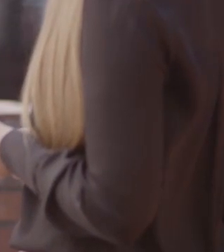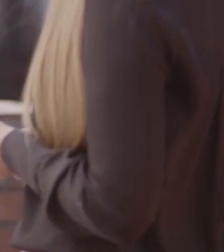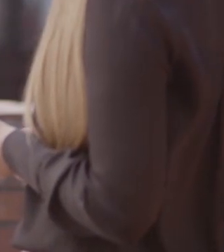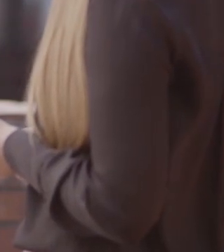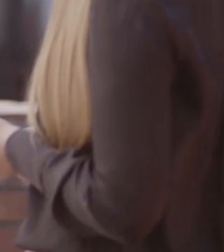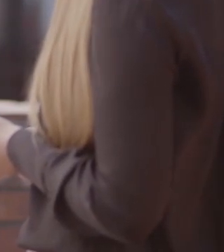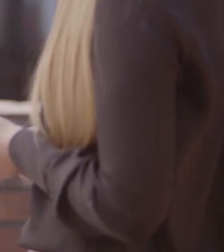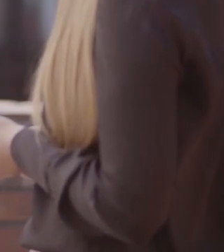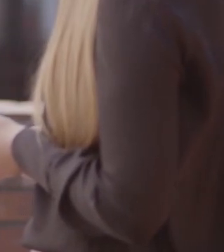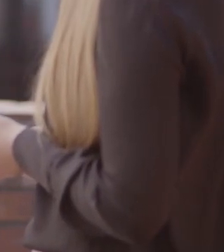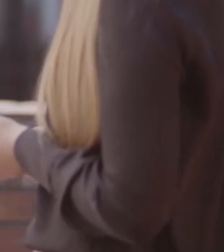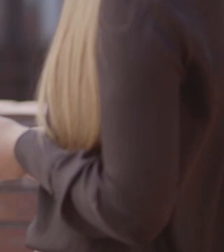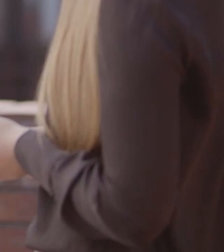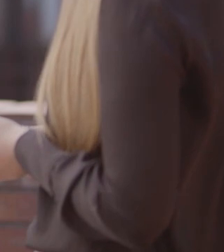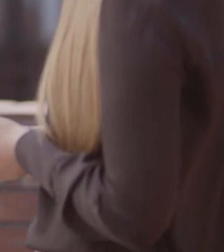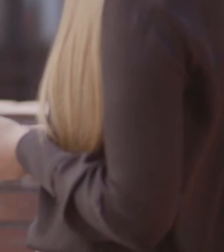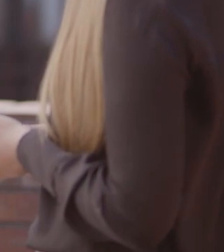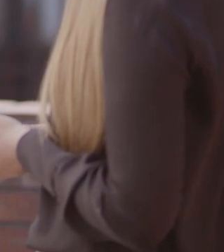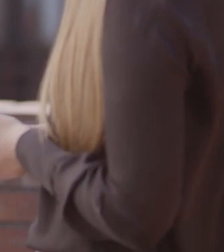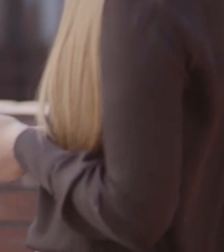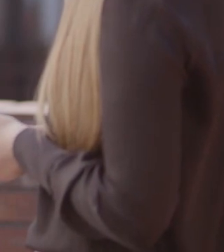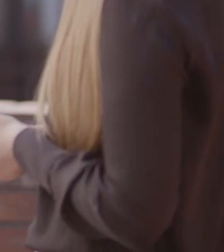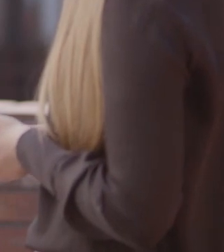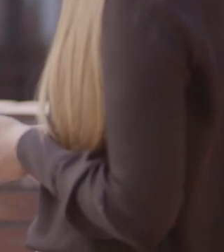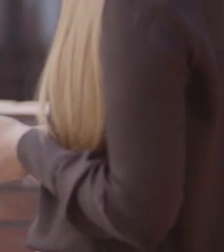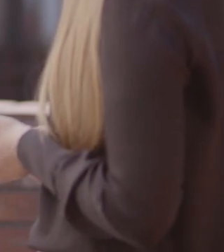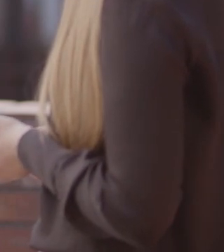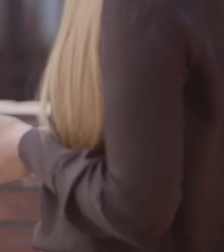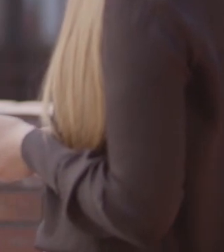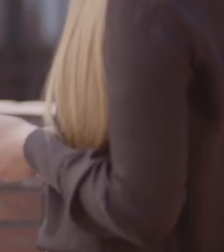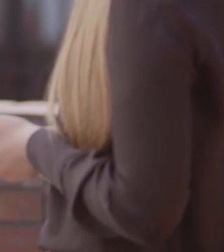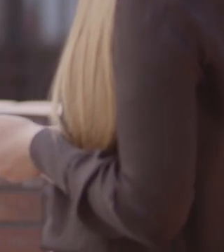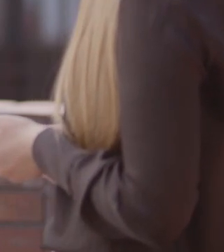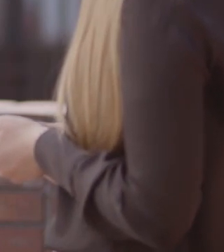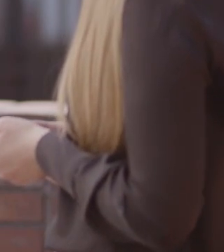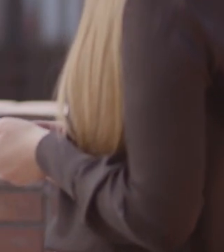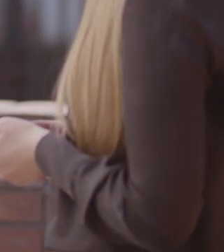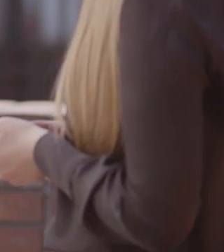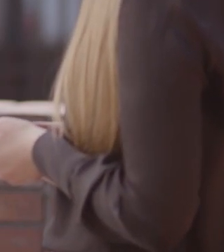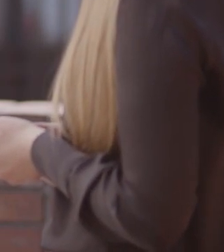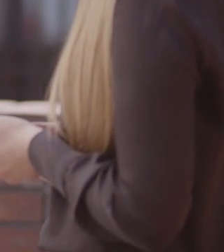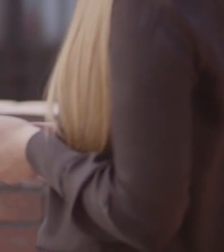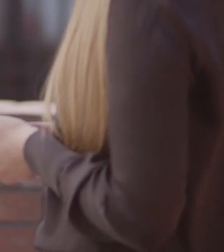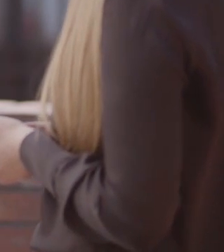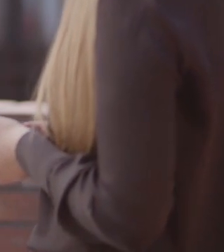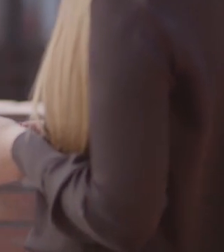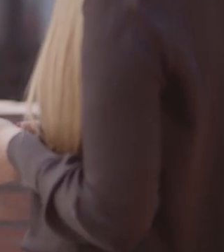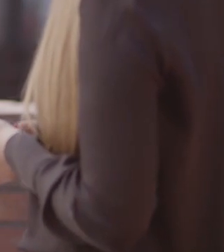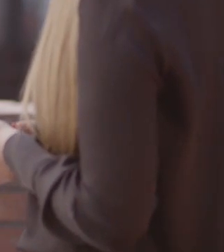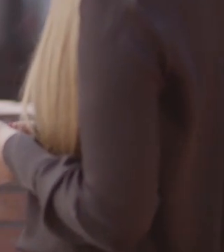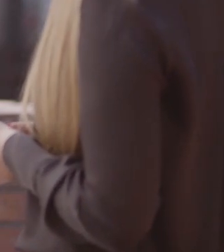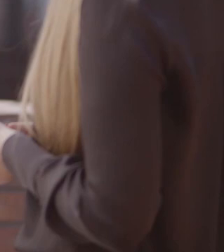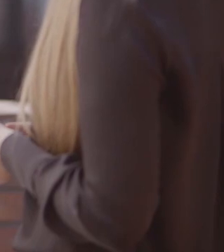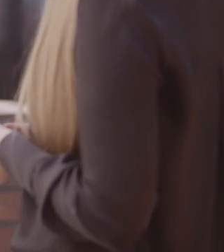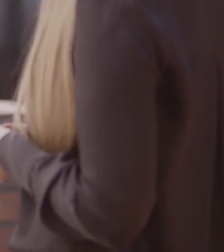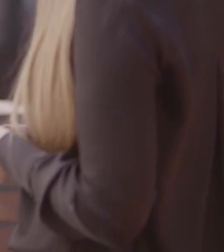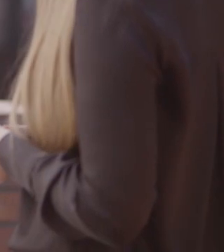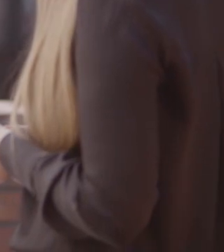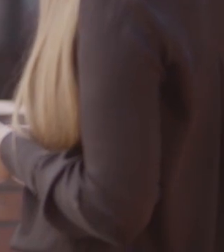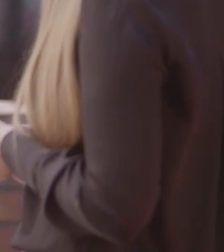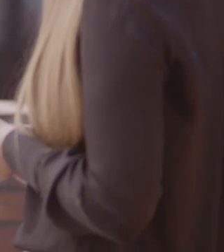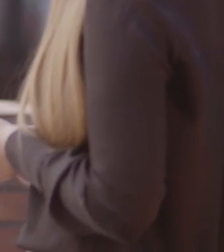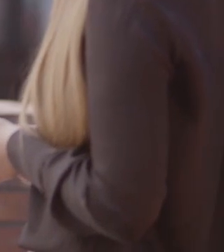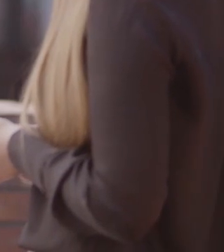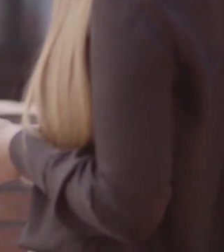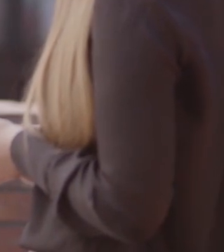odwiedzających. Zapraszamy, żeby studenci prezentowali swoje koła naukowe na stanowiskach pokazowych, ale także zachęcamy, żeby studenci